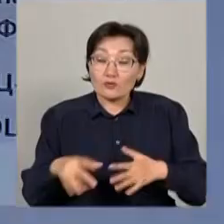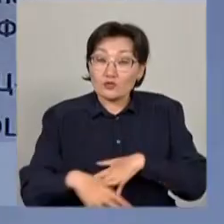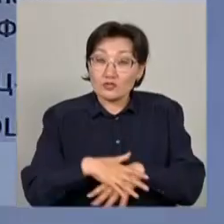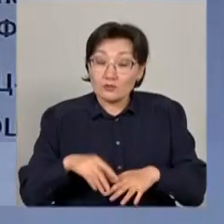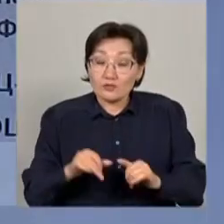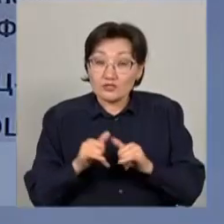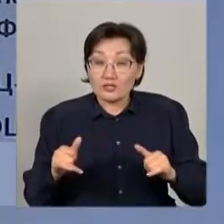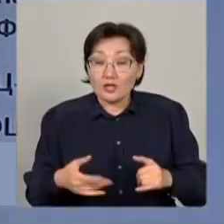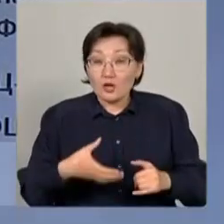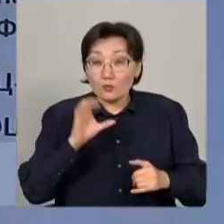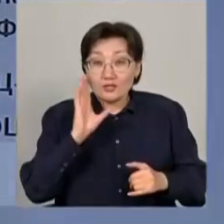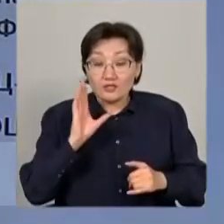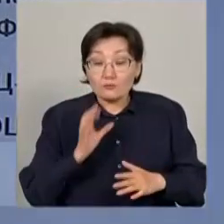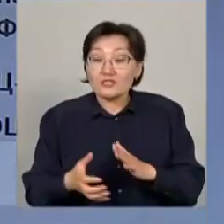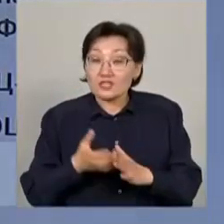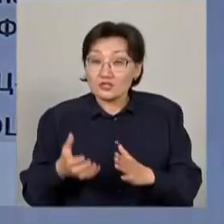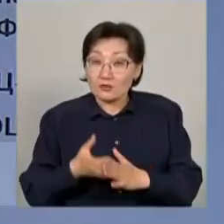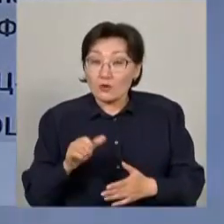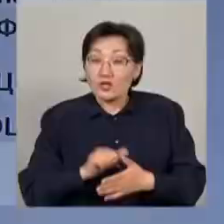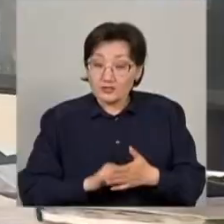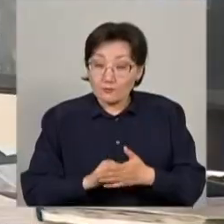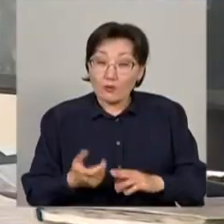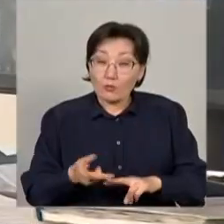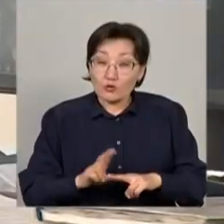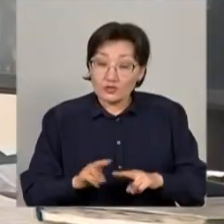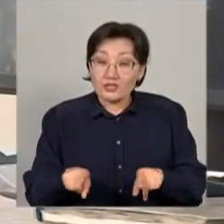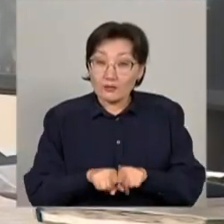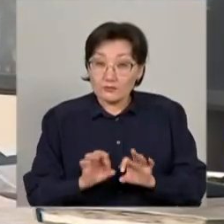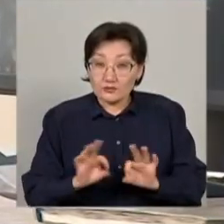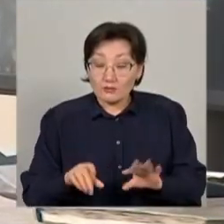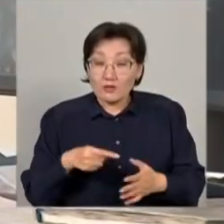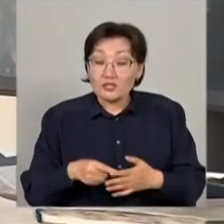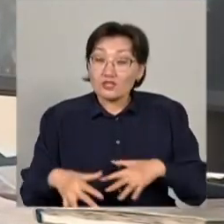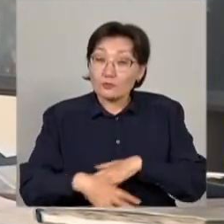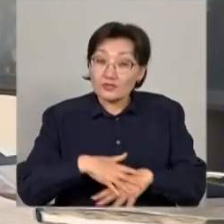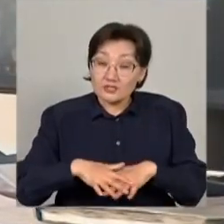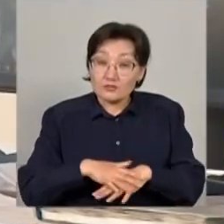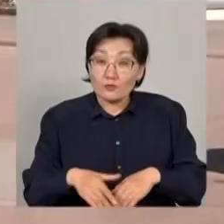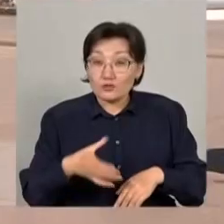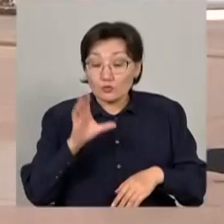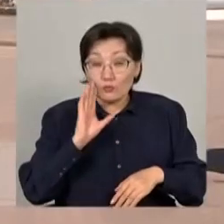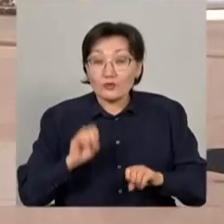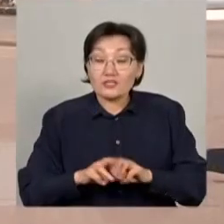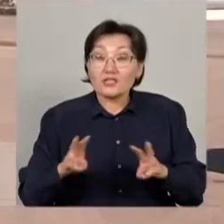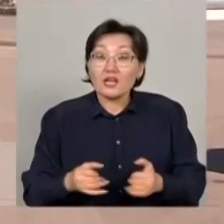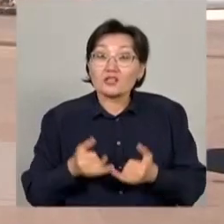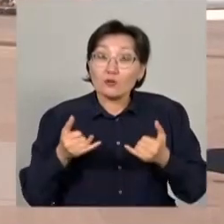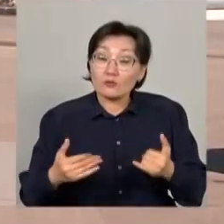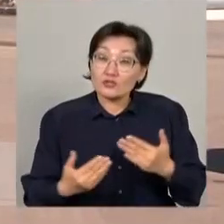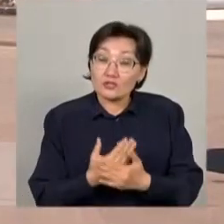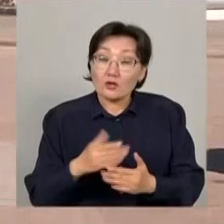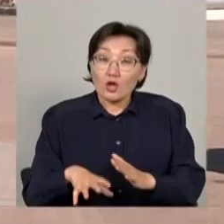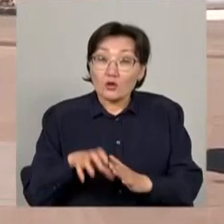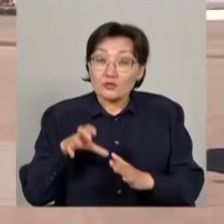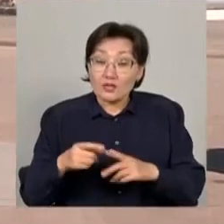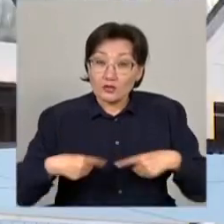өте көп, тіршілік нәрінен тарығуының да себебі осы деп түсіндірді. Шаһар тұрғындарын ауыз сумен қамтамасыз етуге арналған жаңа сорғы